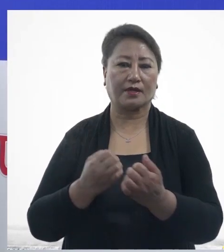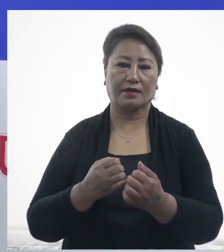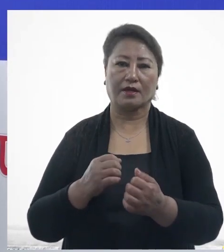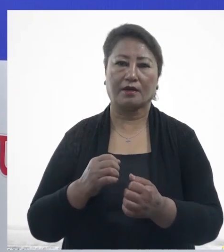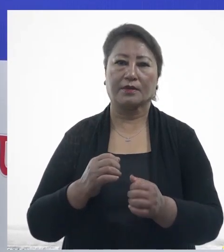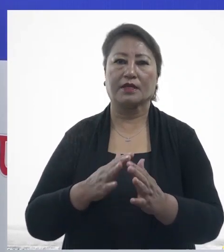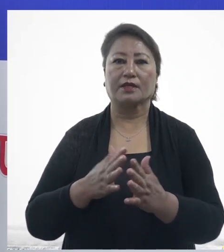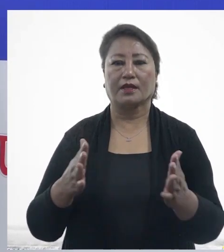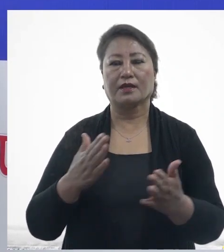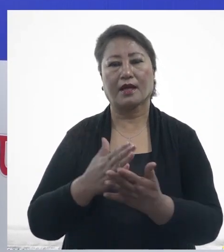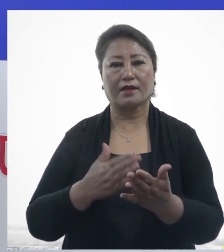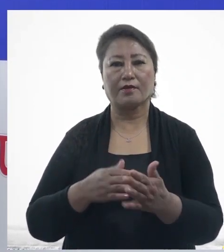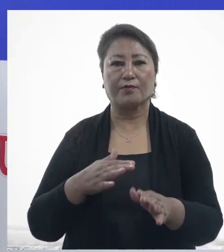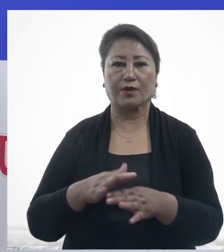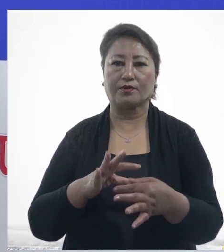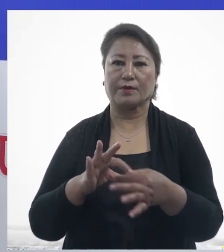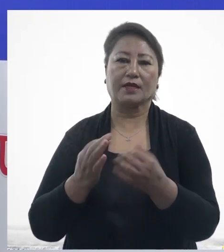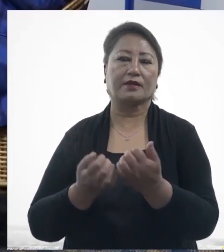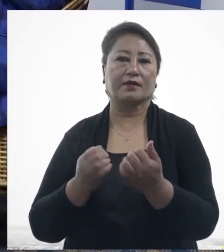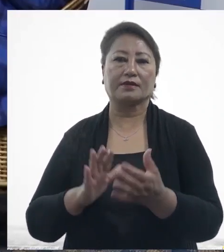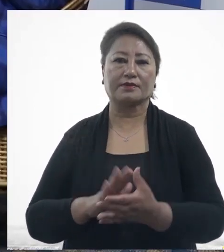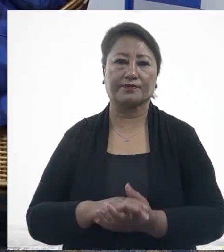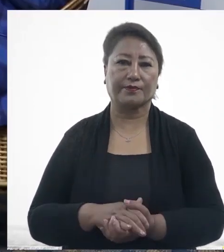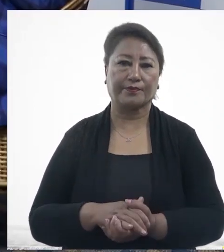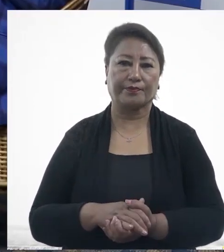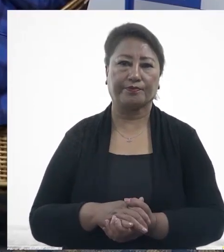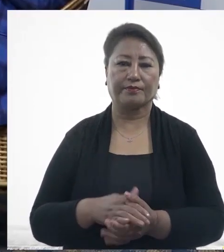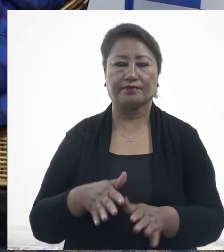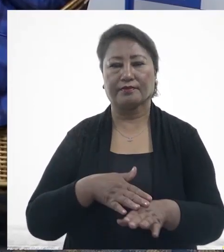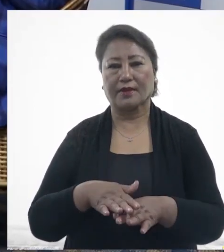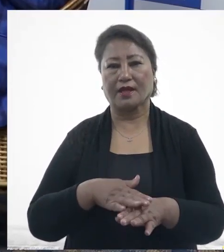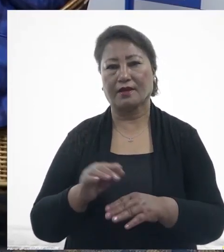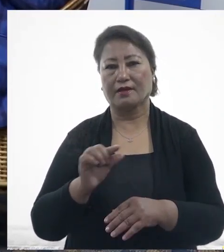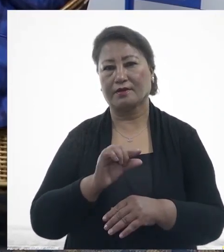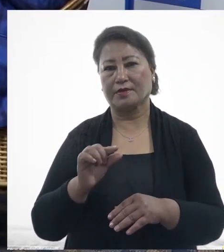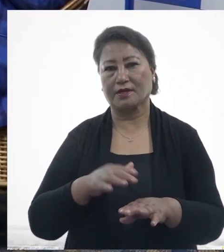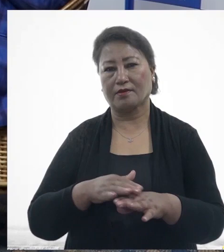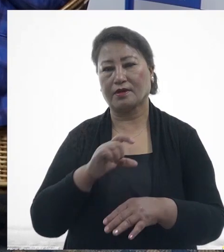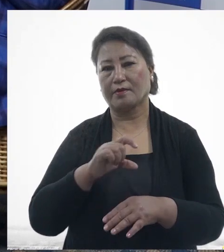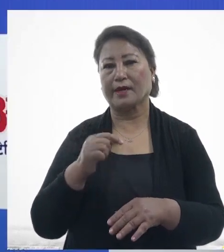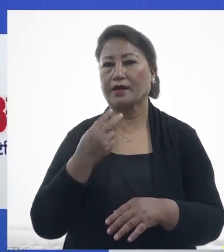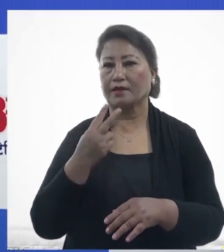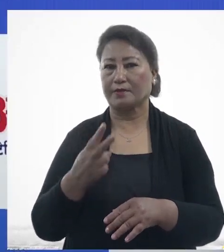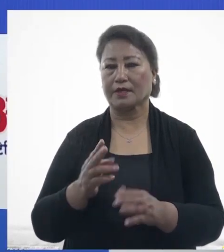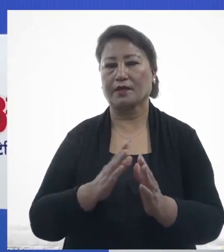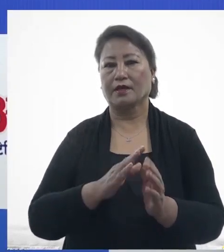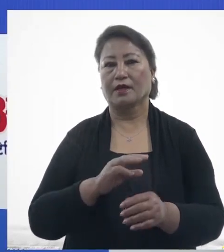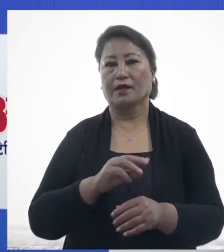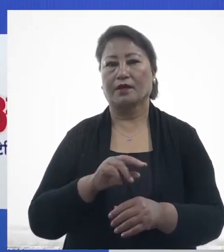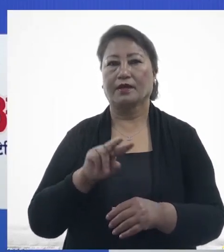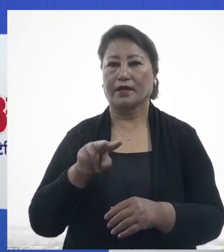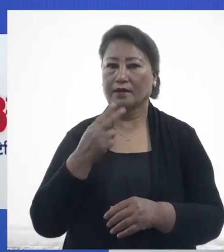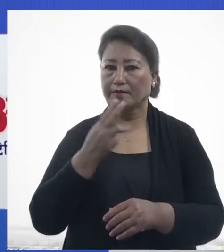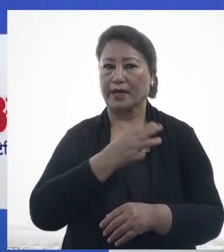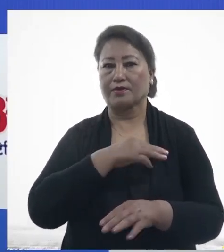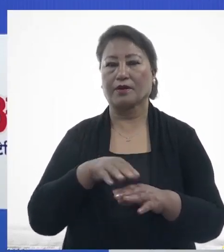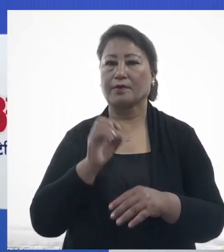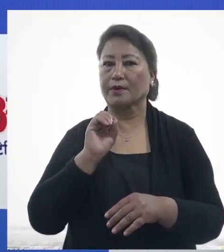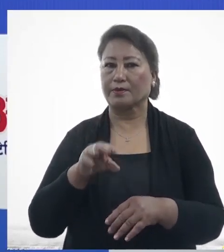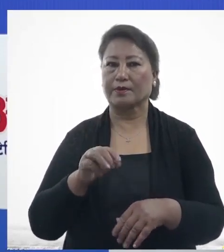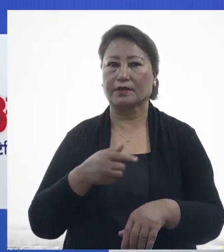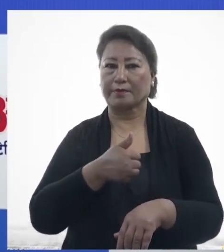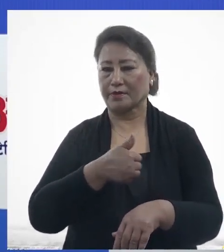हामी थुप्रो कार्यक्रमहरू चाहिँ मिलेरै गरिरहेको छौँ। हुन्छ धेरै कुराहरू हाम्रो नेपाल टेलिभिजन हेरेका दर्शकलाई यहाँले सुनाइदिनु भयो अमूल्य समय